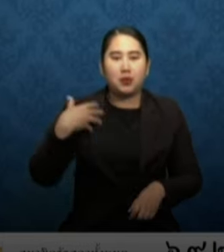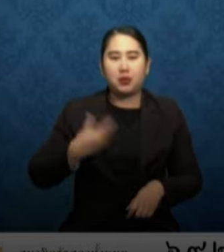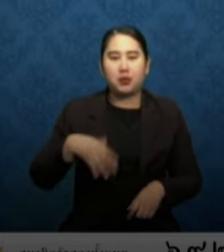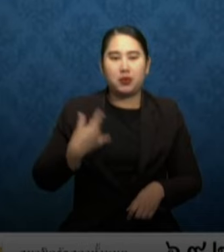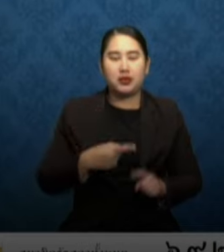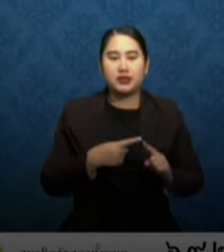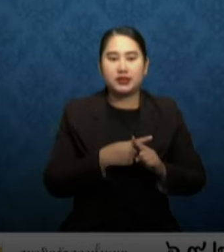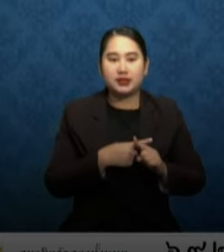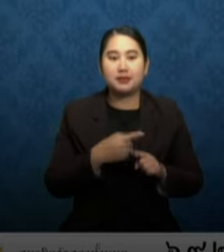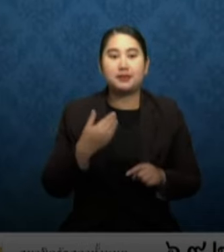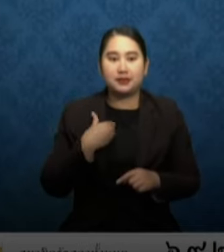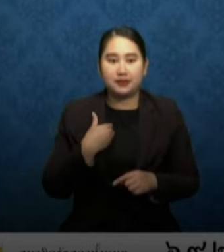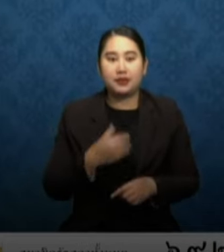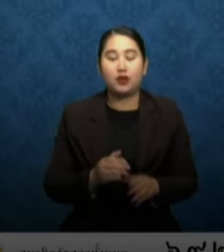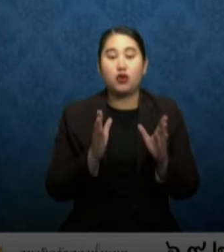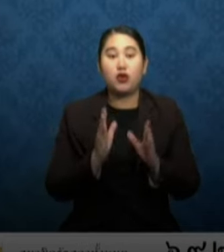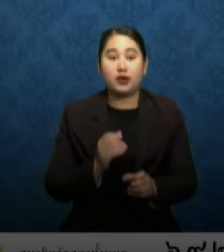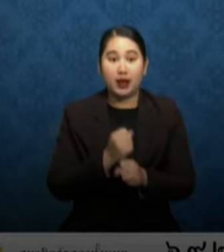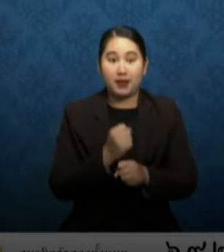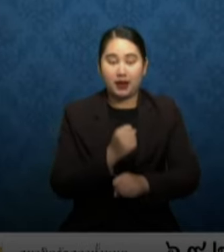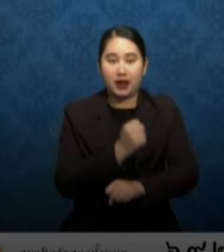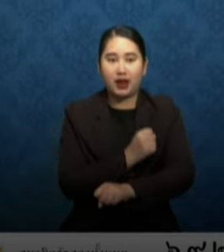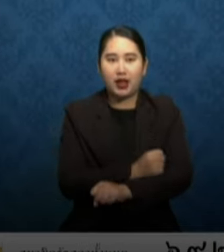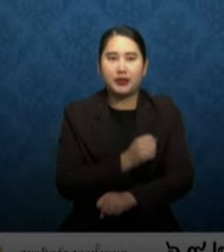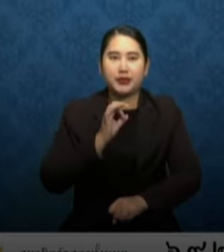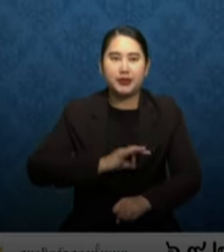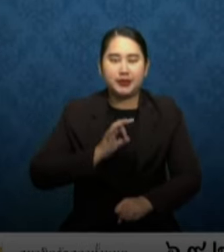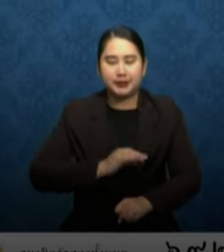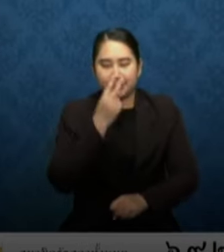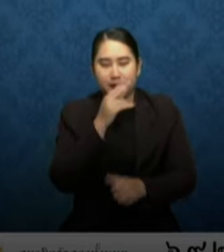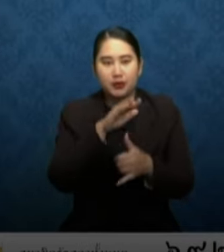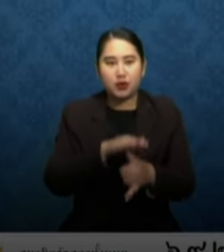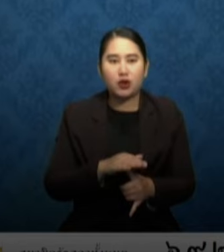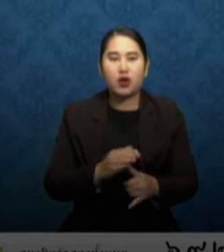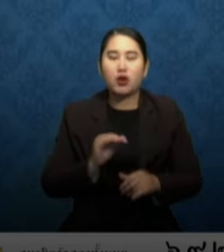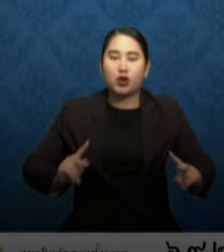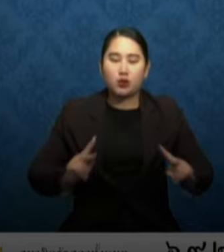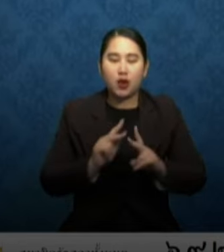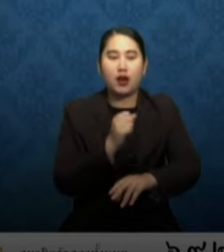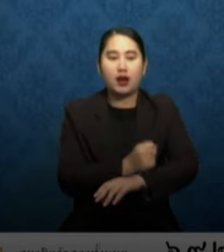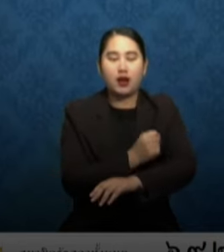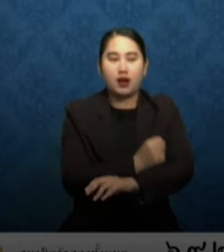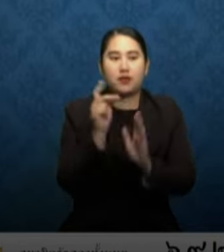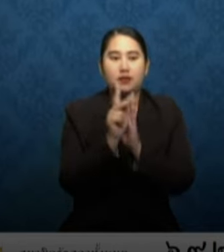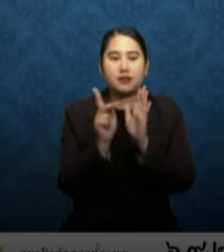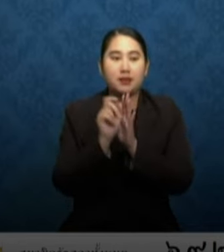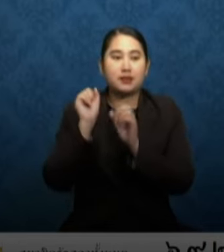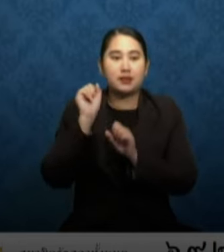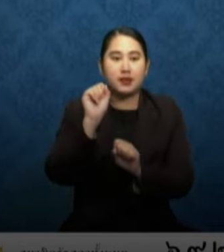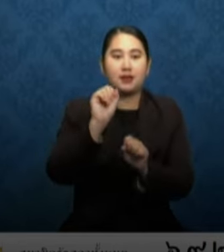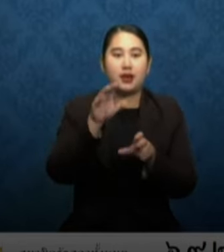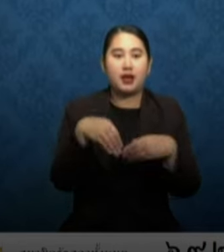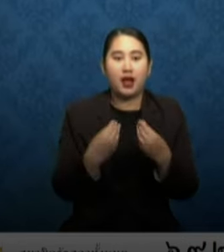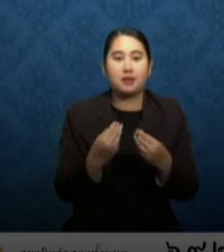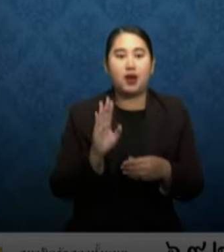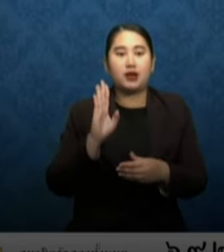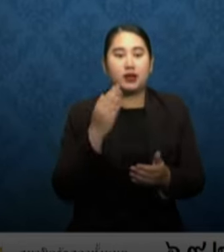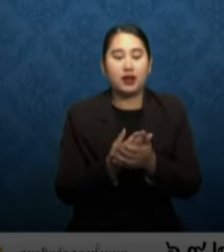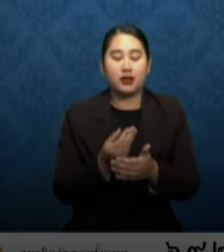ประธานแรงงานถูกนายจ้างเอาเปรียบหวังพึ่งกระทรวงแรงงานบังคับใช้กฎหมายเพื่อให้นายจ้างนำเงินมาจ่ายให้ลูก